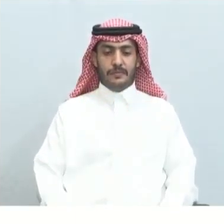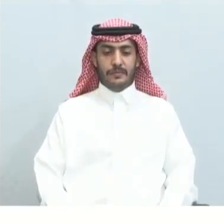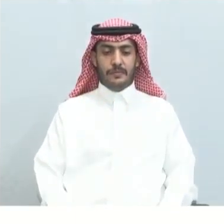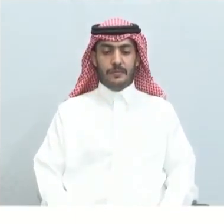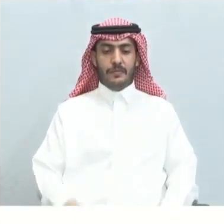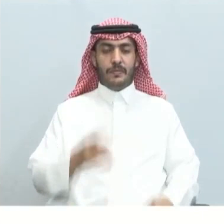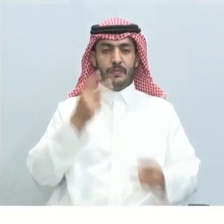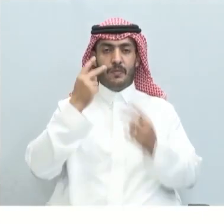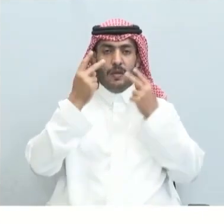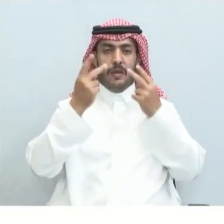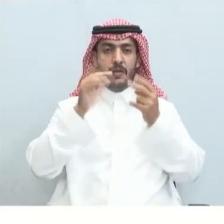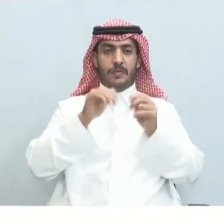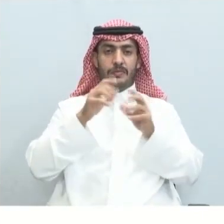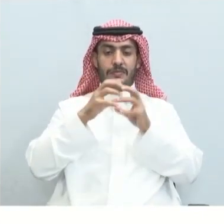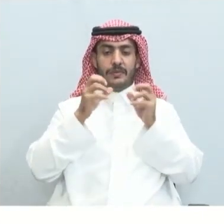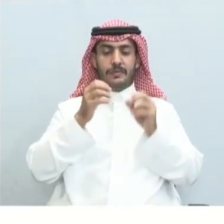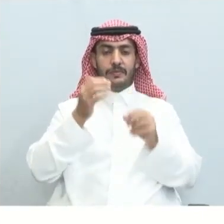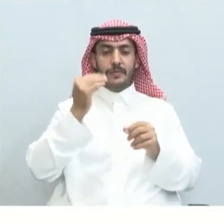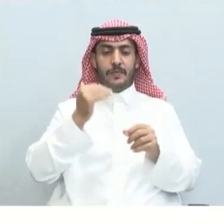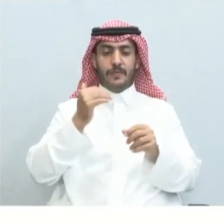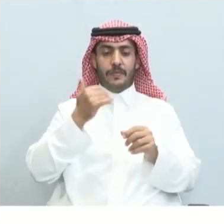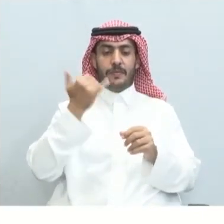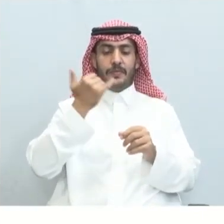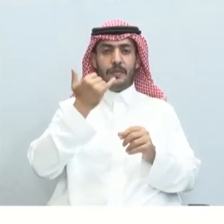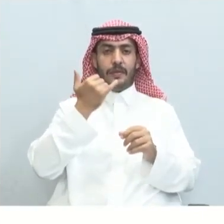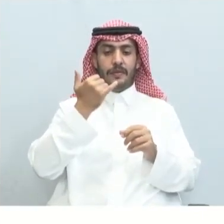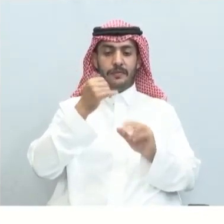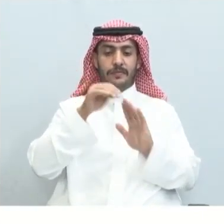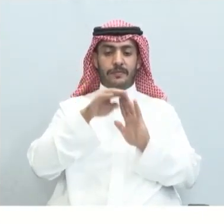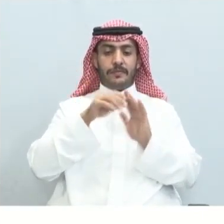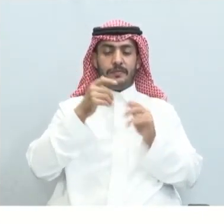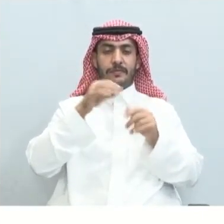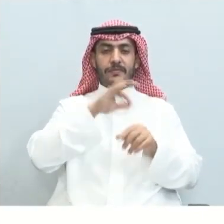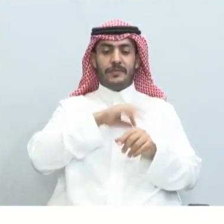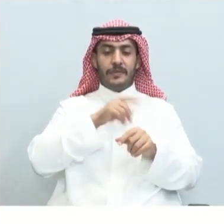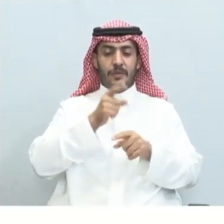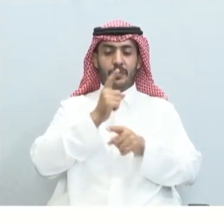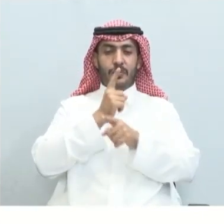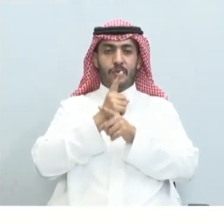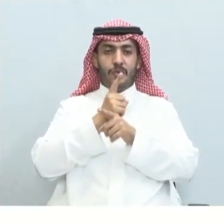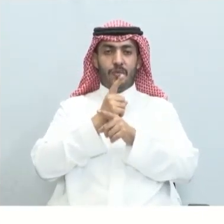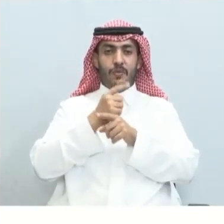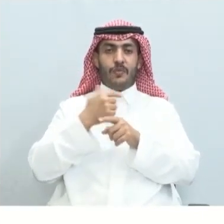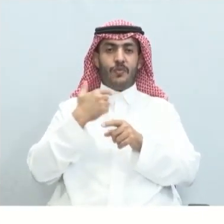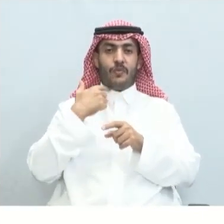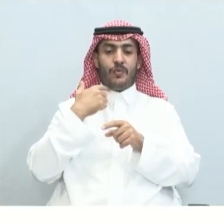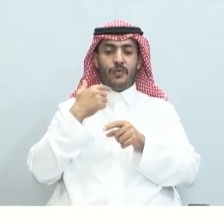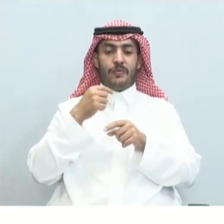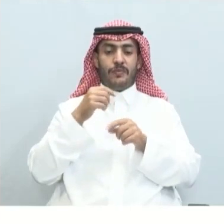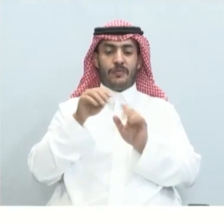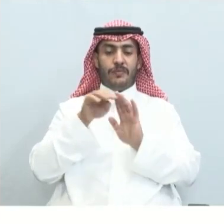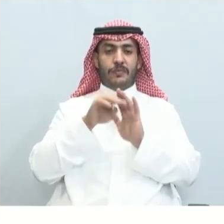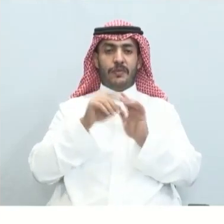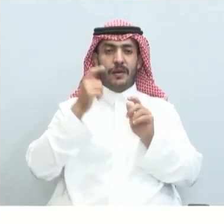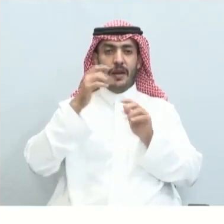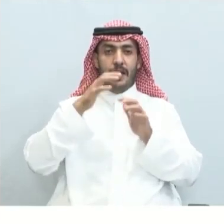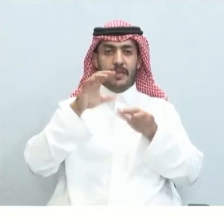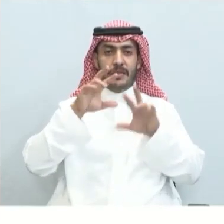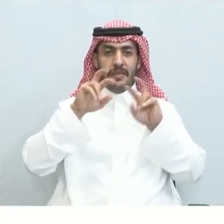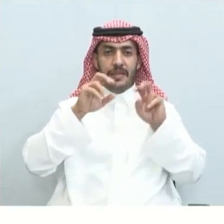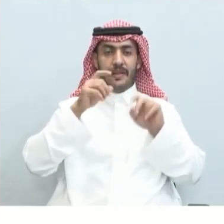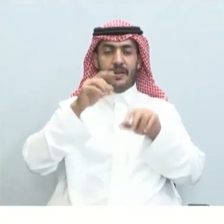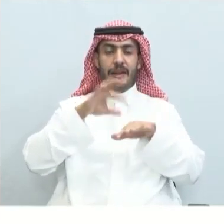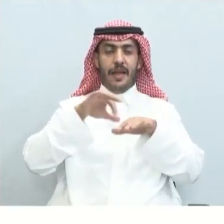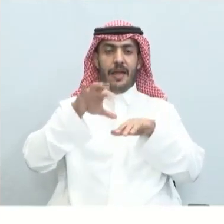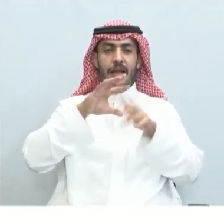الملاحظه والاستنتاج اما الاهميه نستفيد من العلوم في تعرف تعريف العالم الذي او